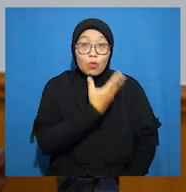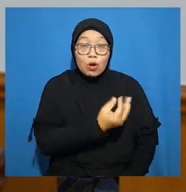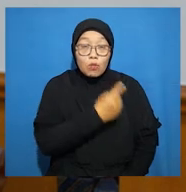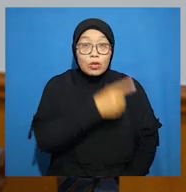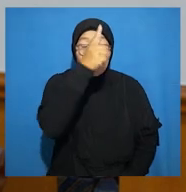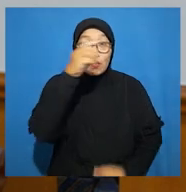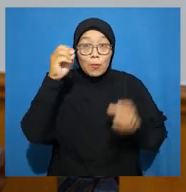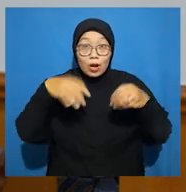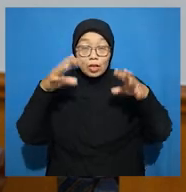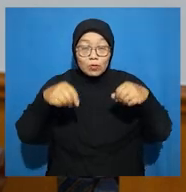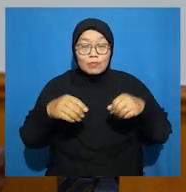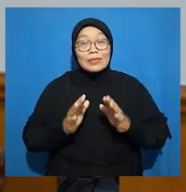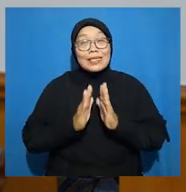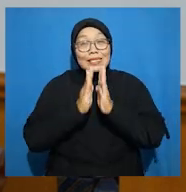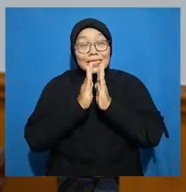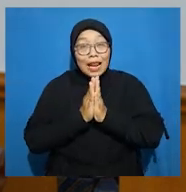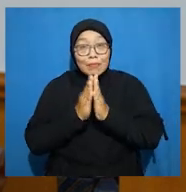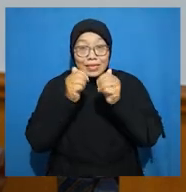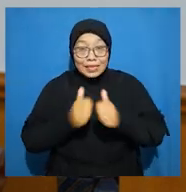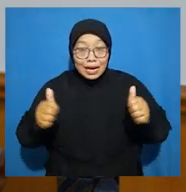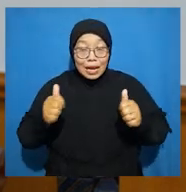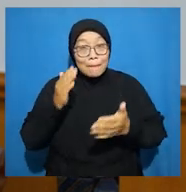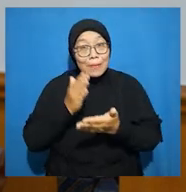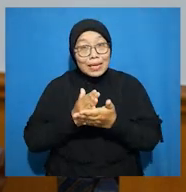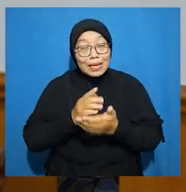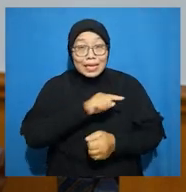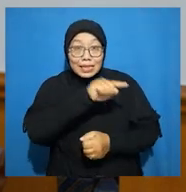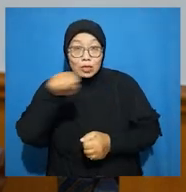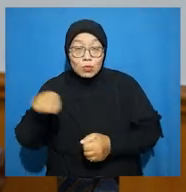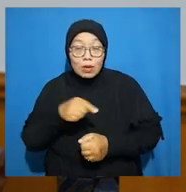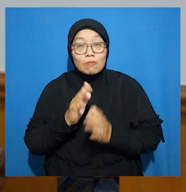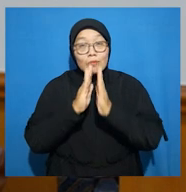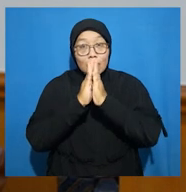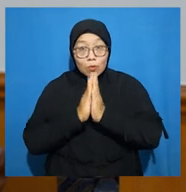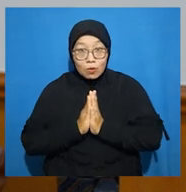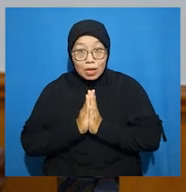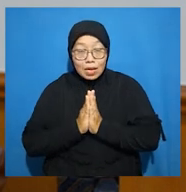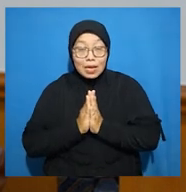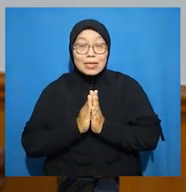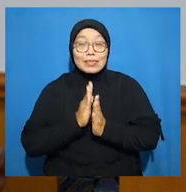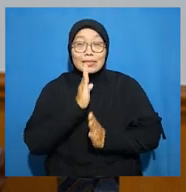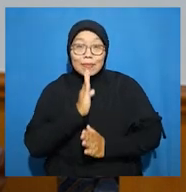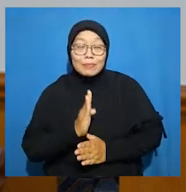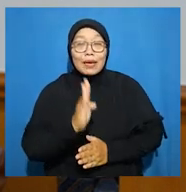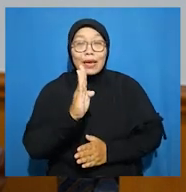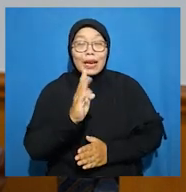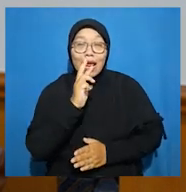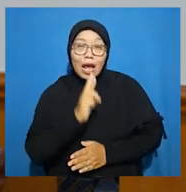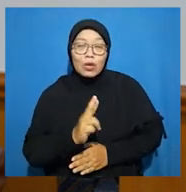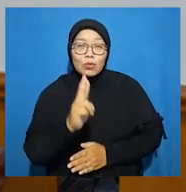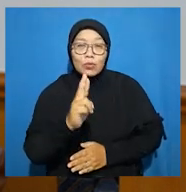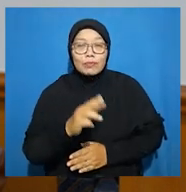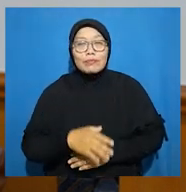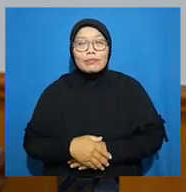Assalamualaikum warahmatullahi wabarakatuh. Salam sejahtera bagi kita semua. Om Swastiastu, Namo Buddhaya, Salam Kebajikan,